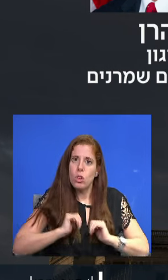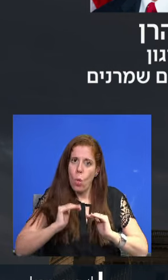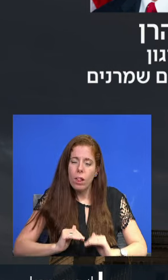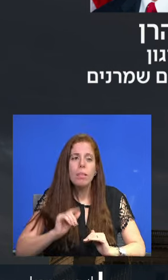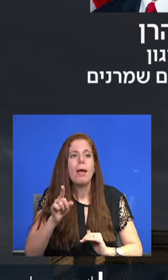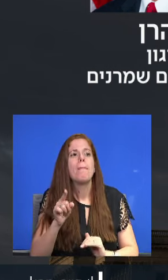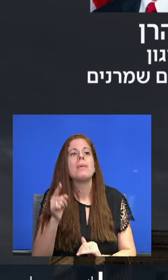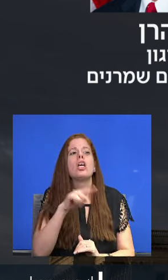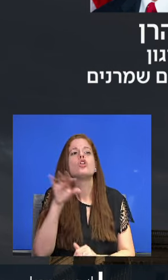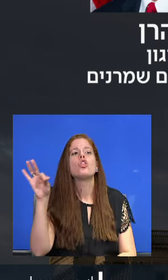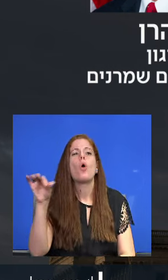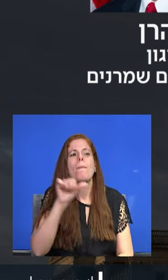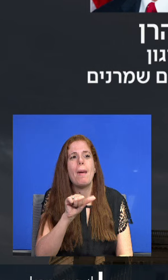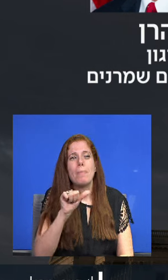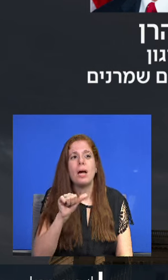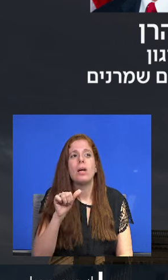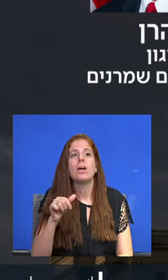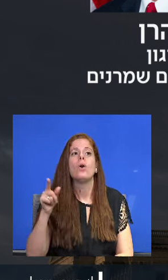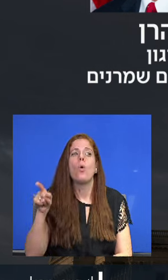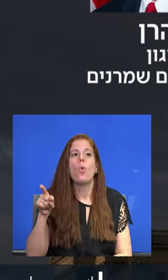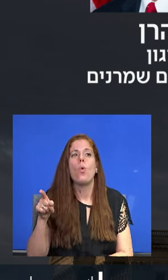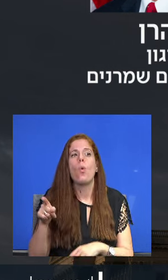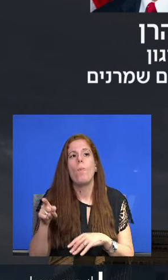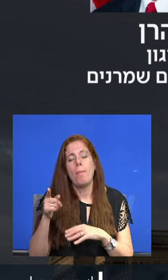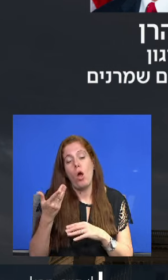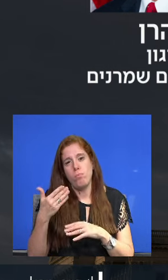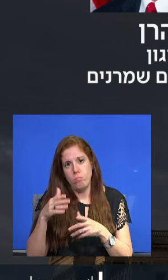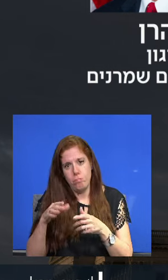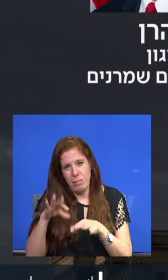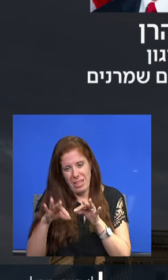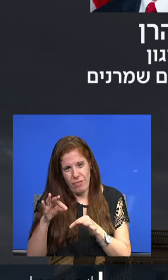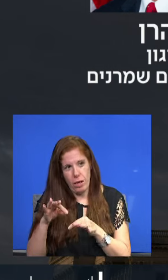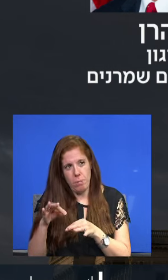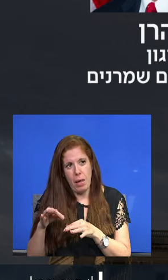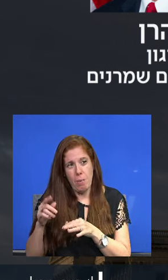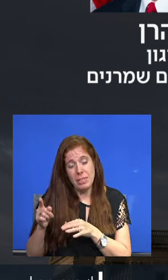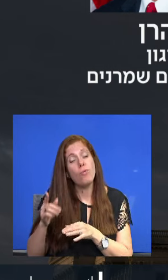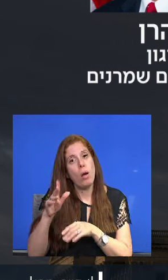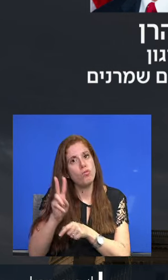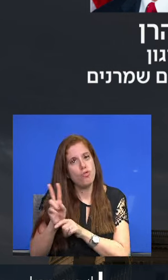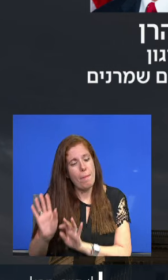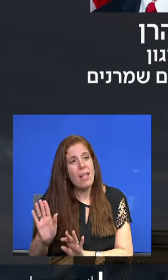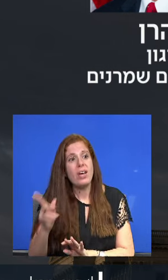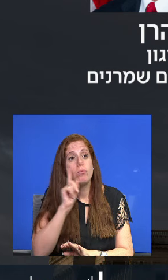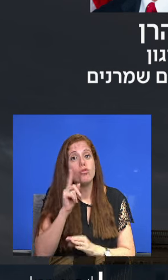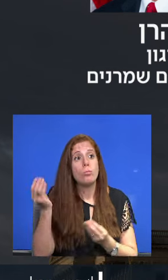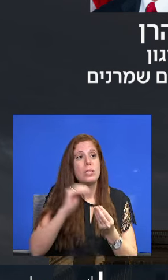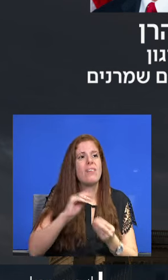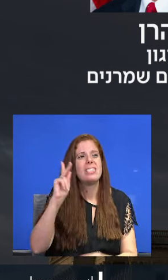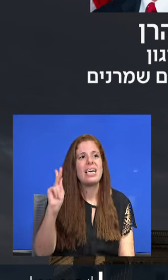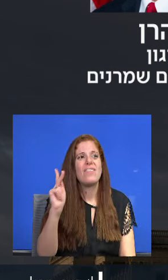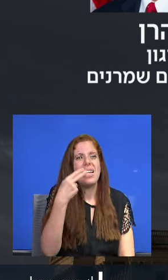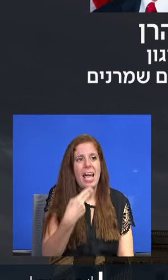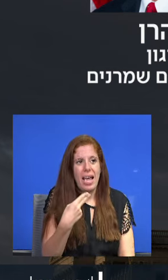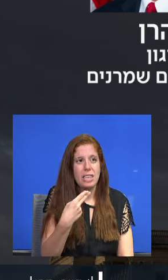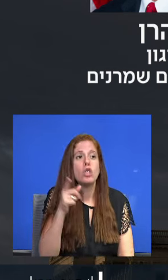אמר, מצליף הרוב בבית הנבחרים, גם כן אהוד, גם כן שמרן, וגם שם נוסף שעולה זה קווין הרן, שהוא ראש של